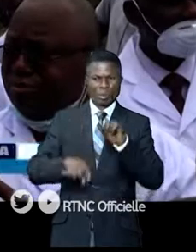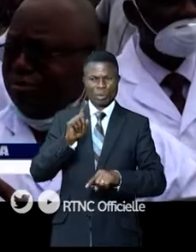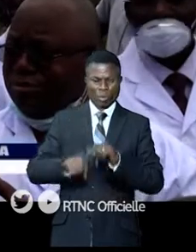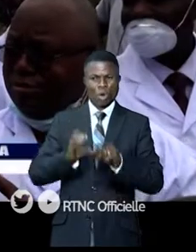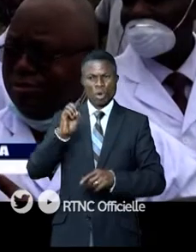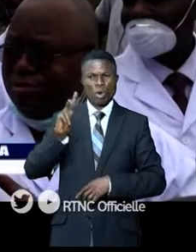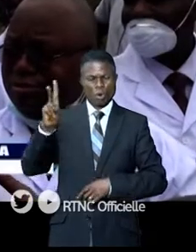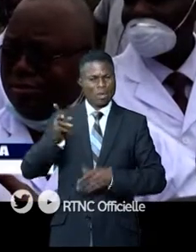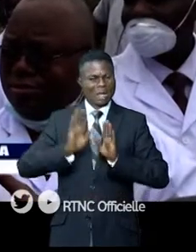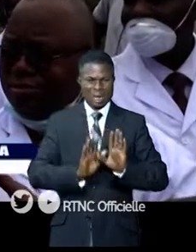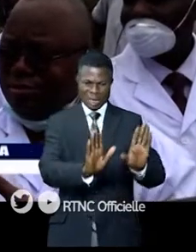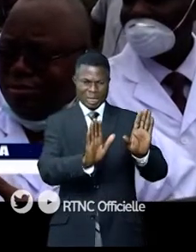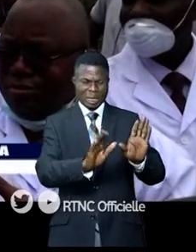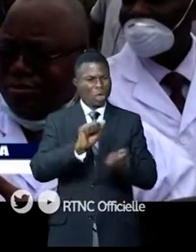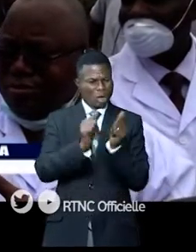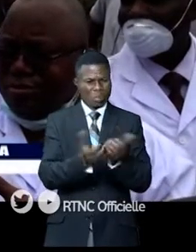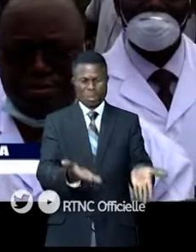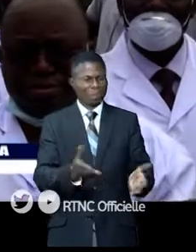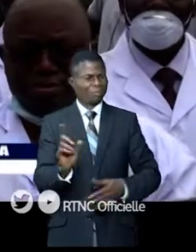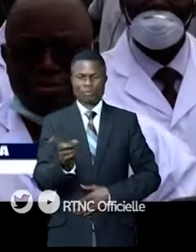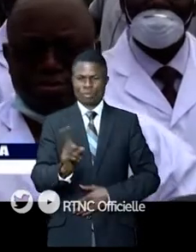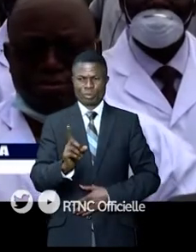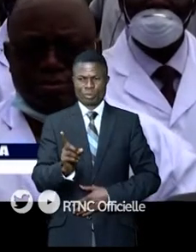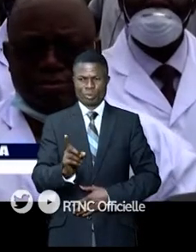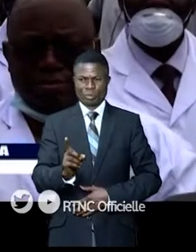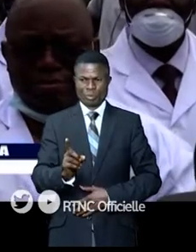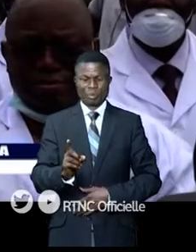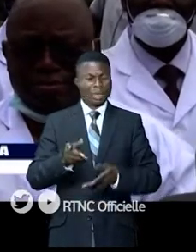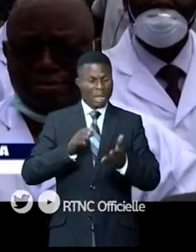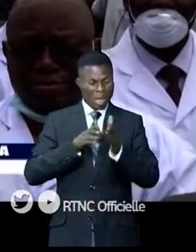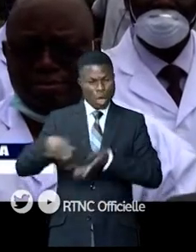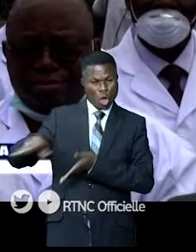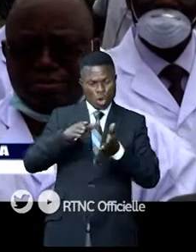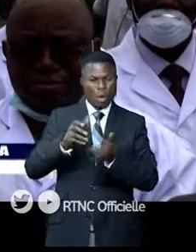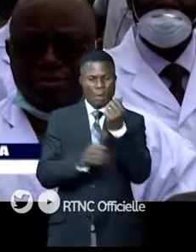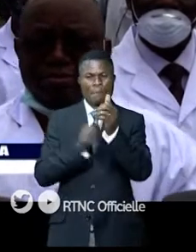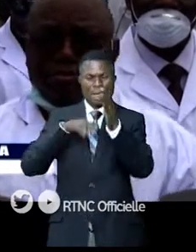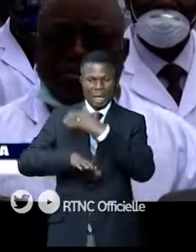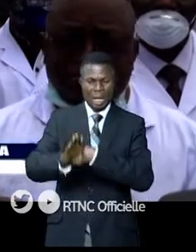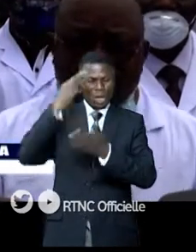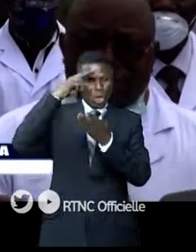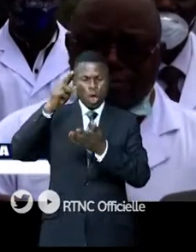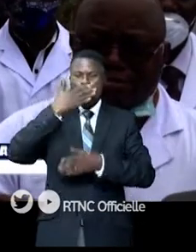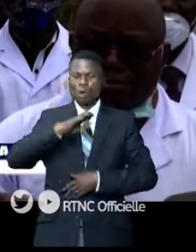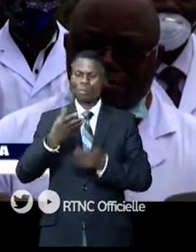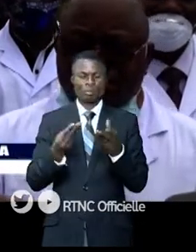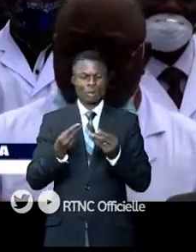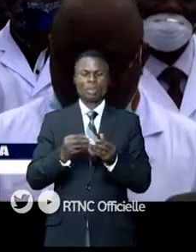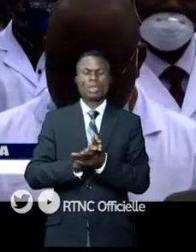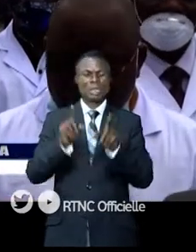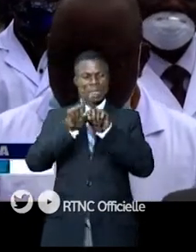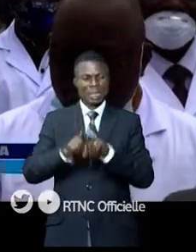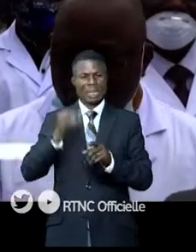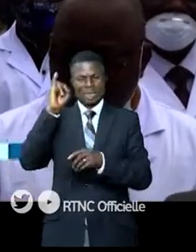OVD, laisser cette situation perdurer. C'est cette entrée qui permet à ce que les gens arrivent aux cliniques universitaires, au CNPP, à